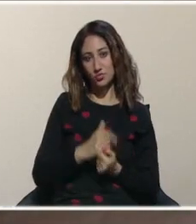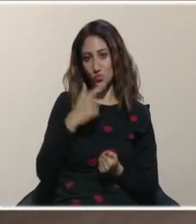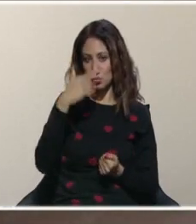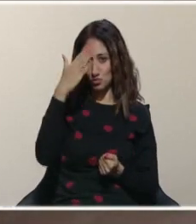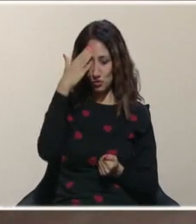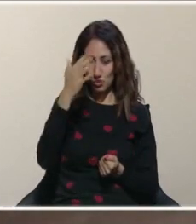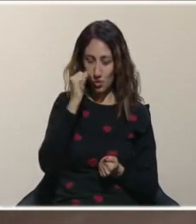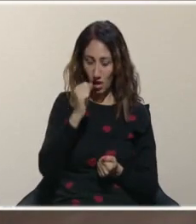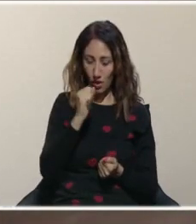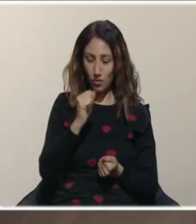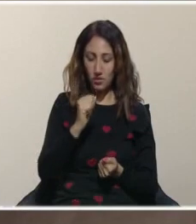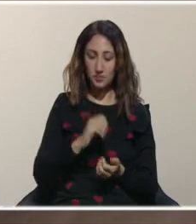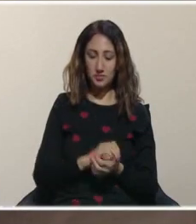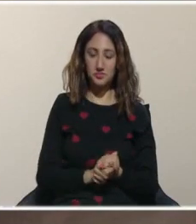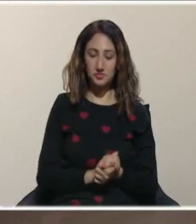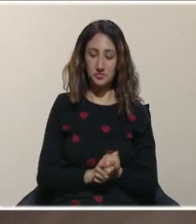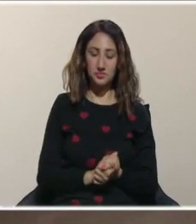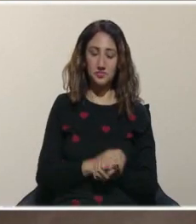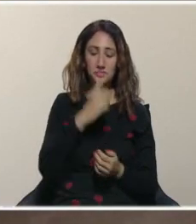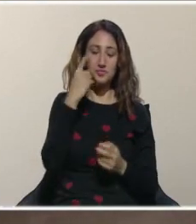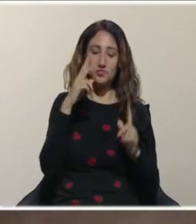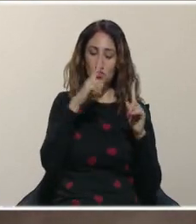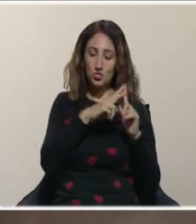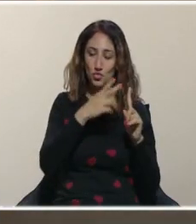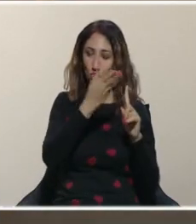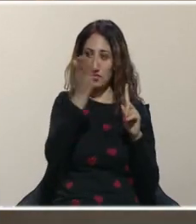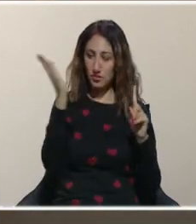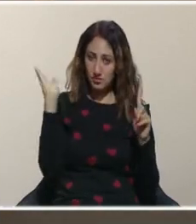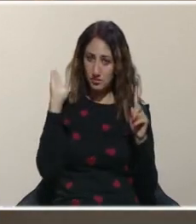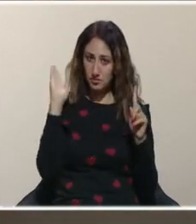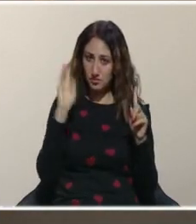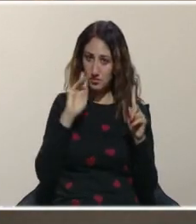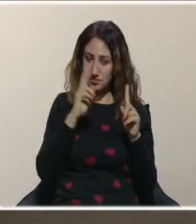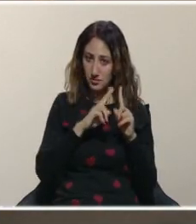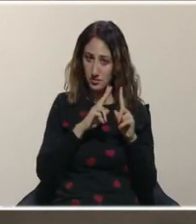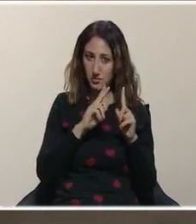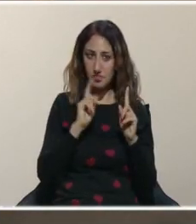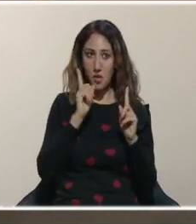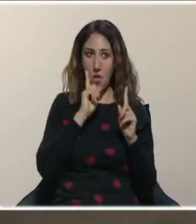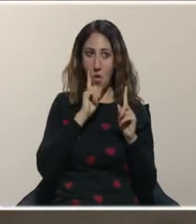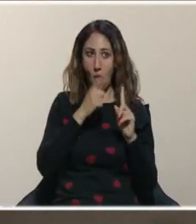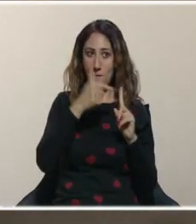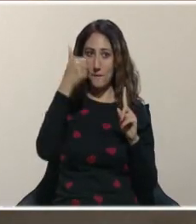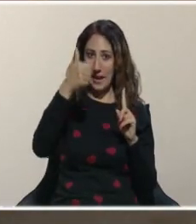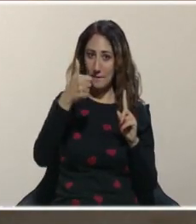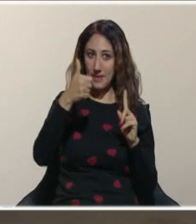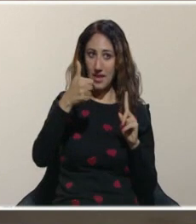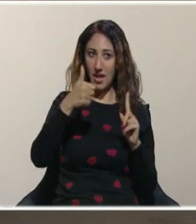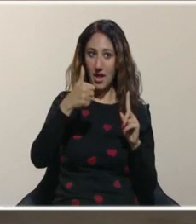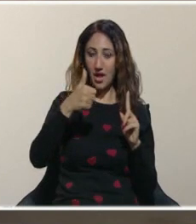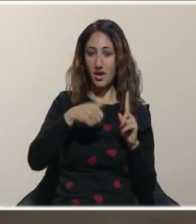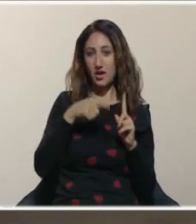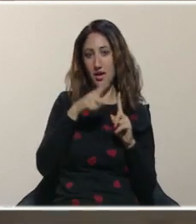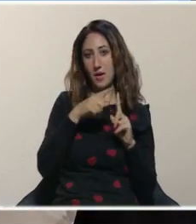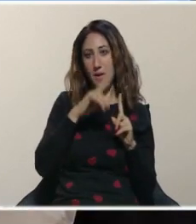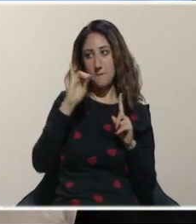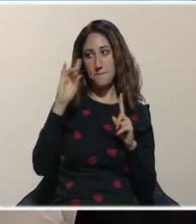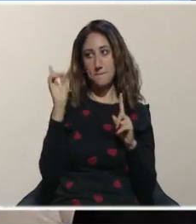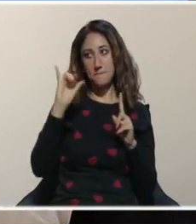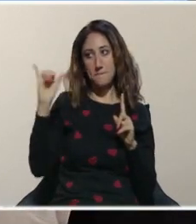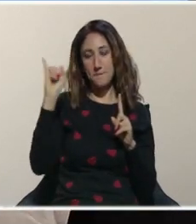ثانيه وبشكركم جدا. وانا حبيت اقدم لحضراتكم الام الجميله العظيمه الست مريم